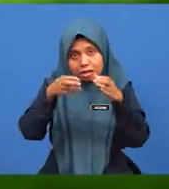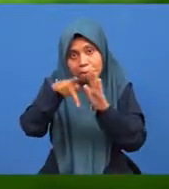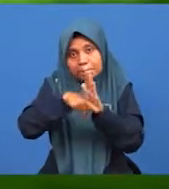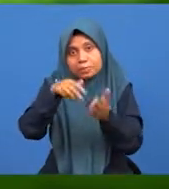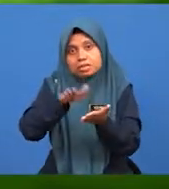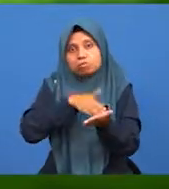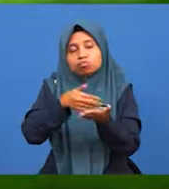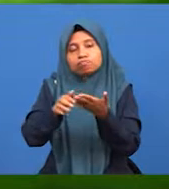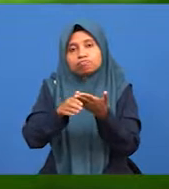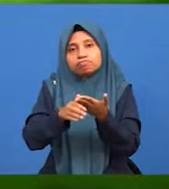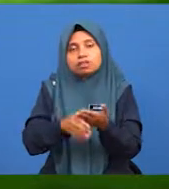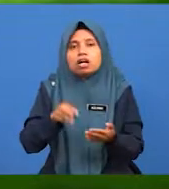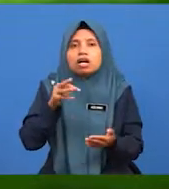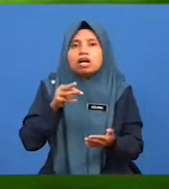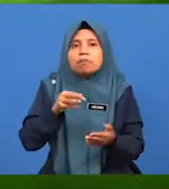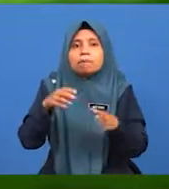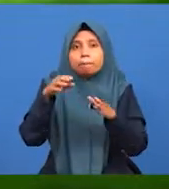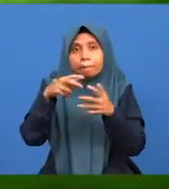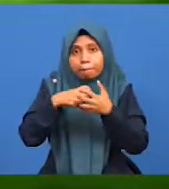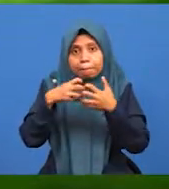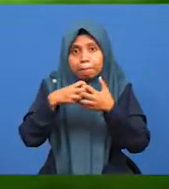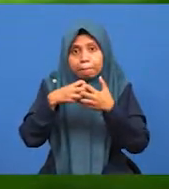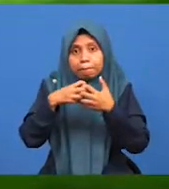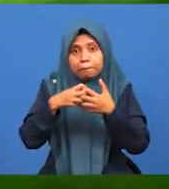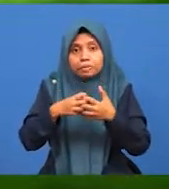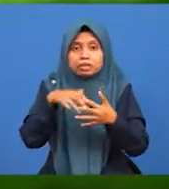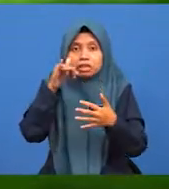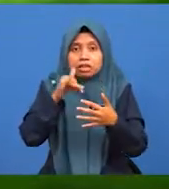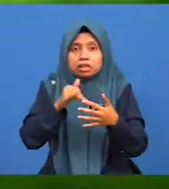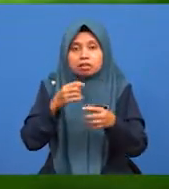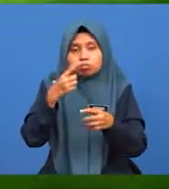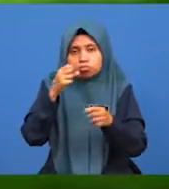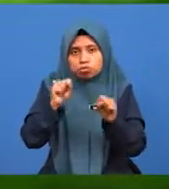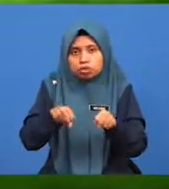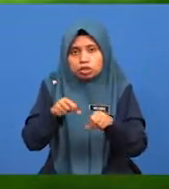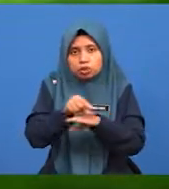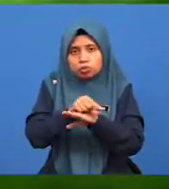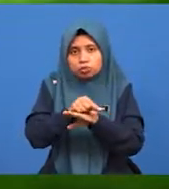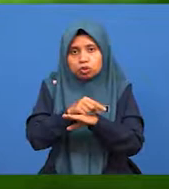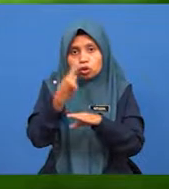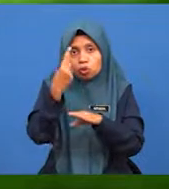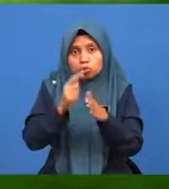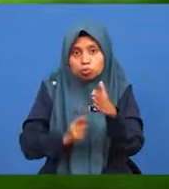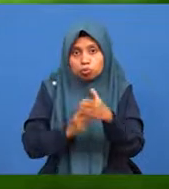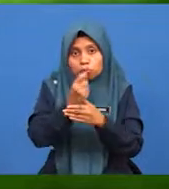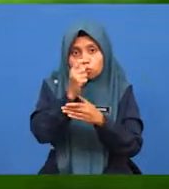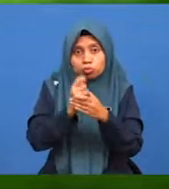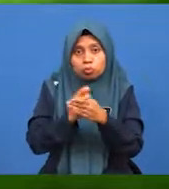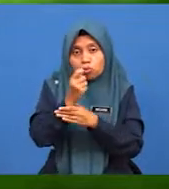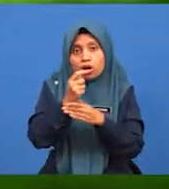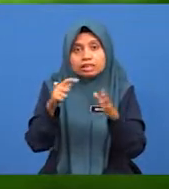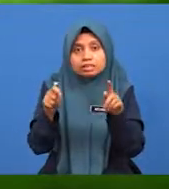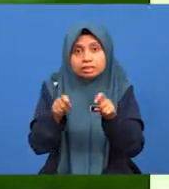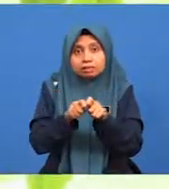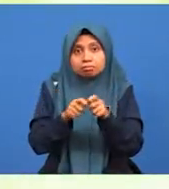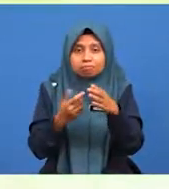Murid-murid, apakah penjodoh bilangan yang sesuai untuk tumbuh-tumbuhan yang tumbuh berumpun seperti gambar